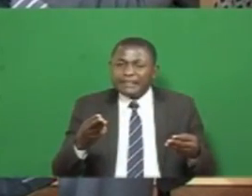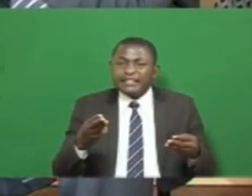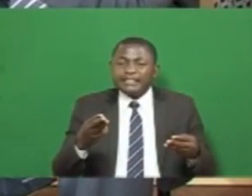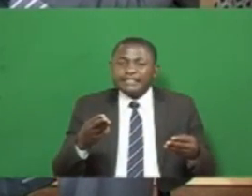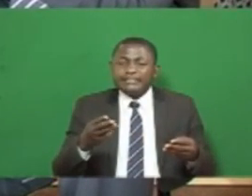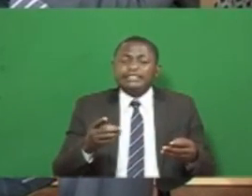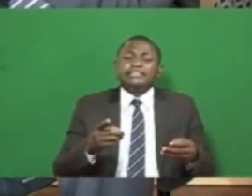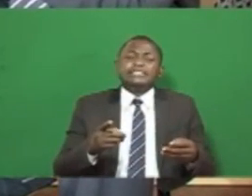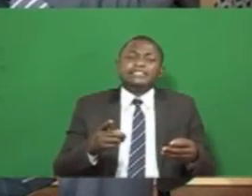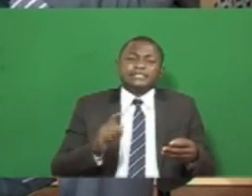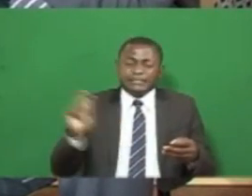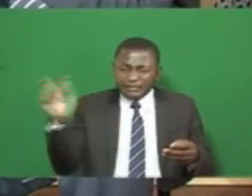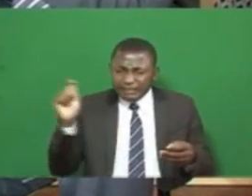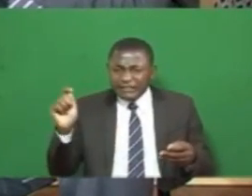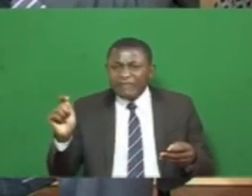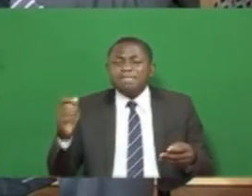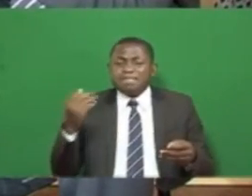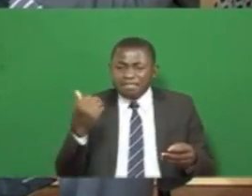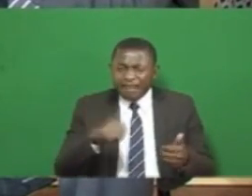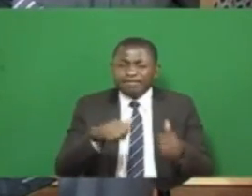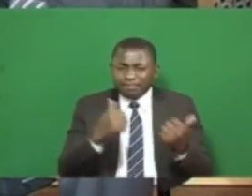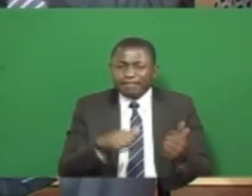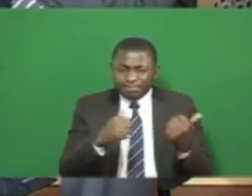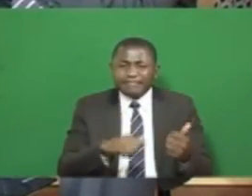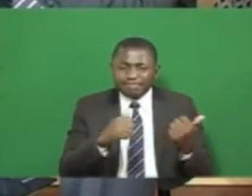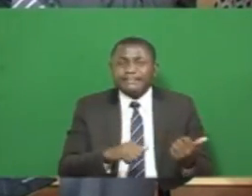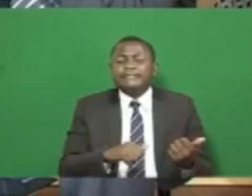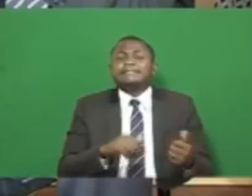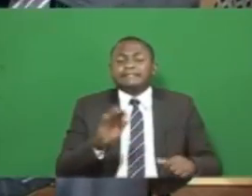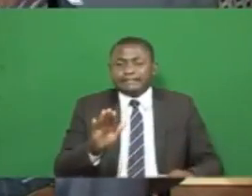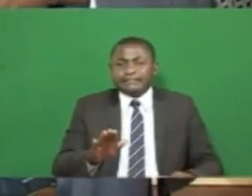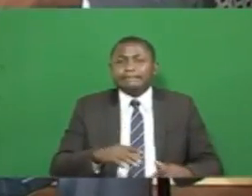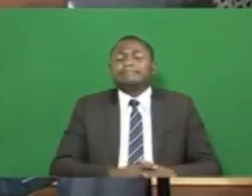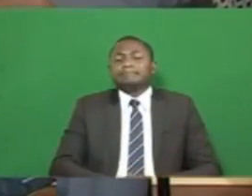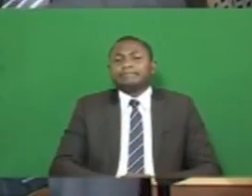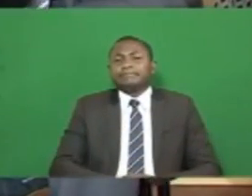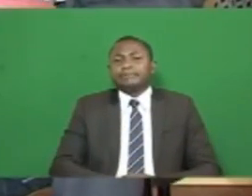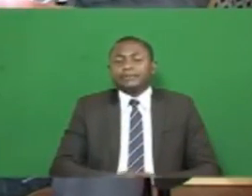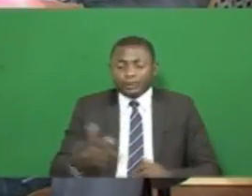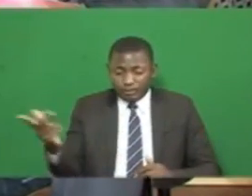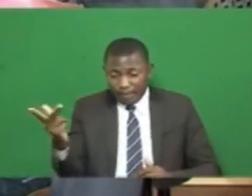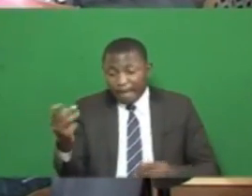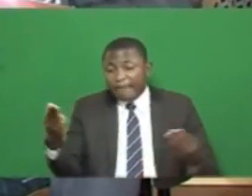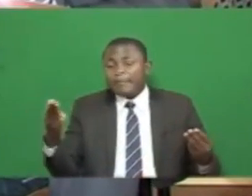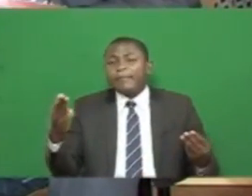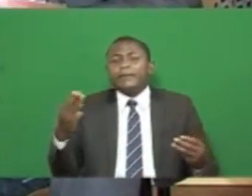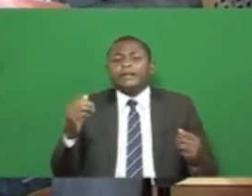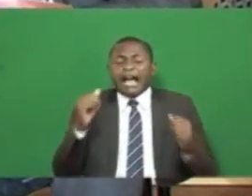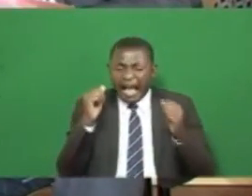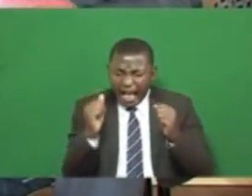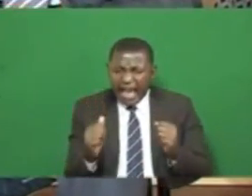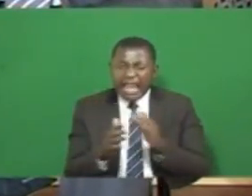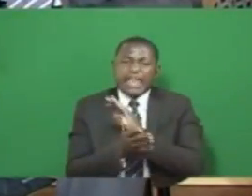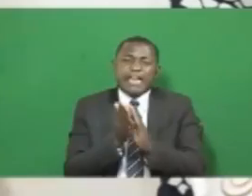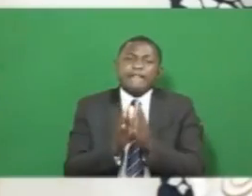yavo. Nanhasi variko but vazhinji vakadaro vacho vakatofa. Vakatofa zveshuwa. Isi saka zvirimo munyaya dzekunamata.